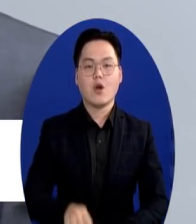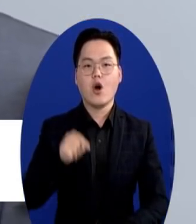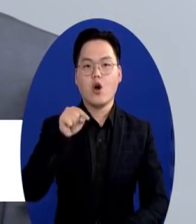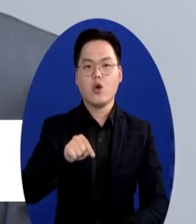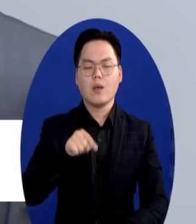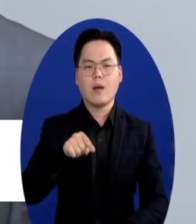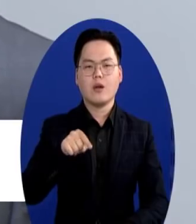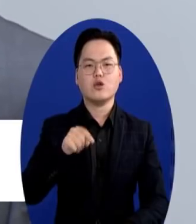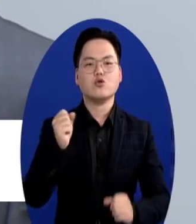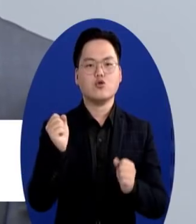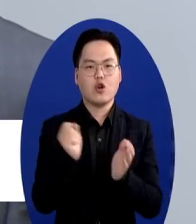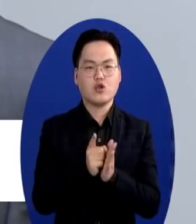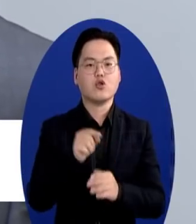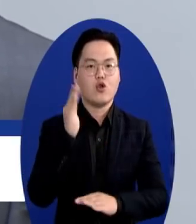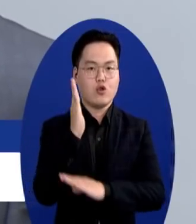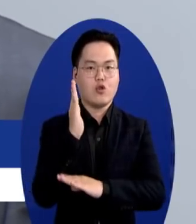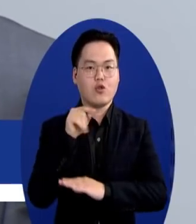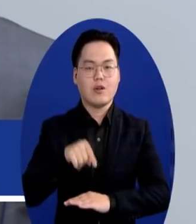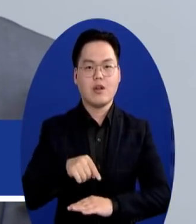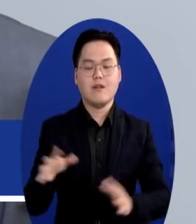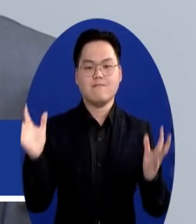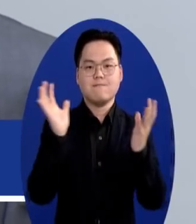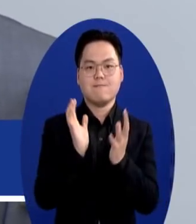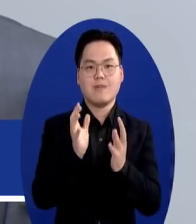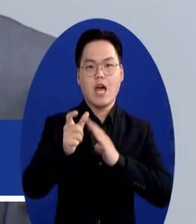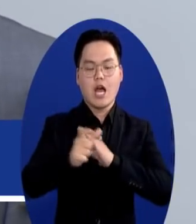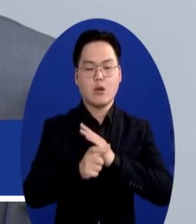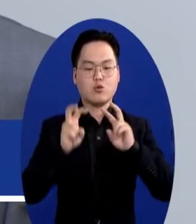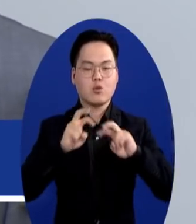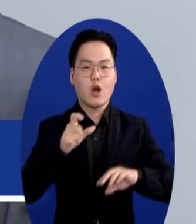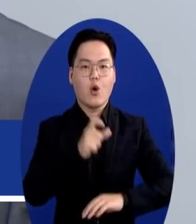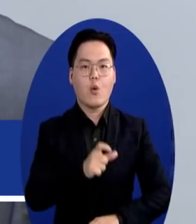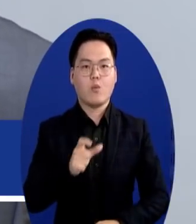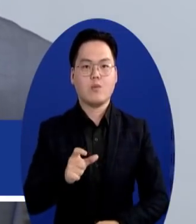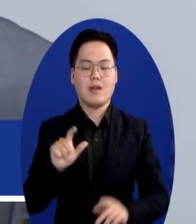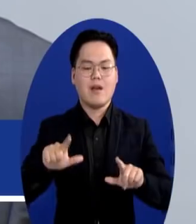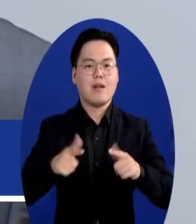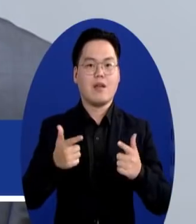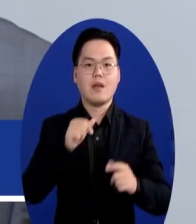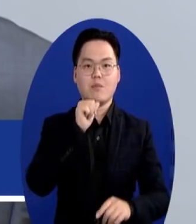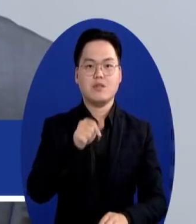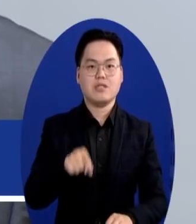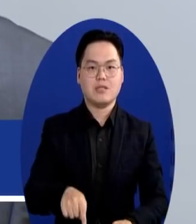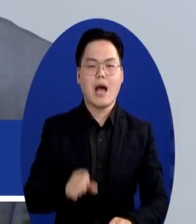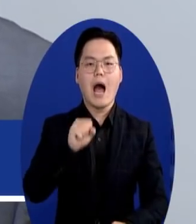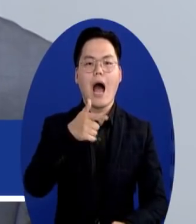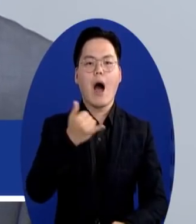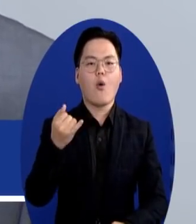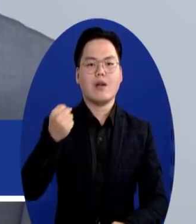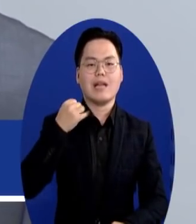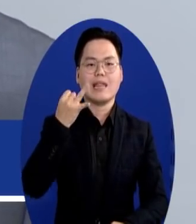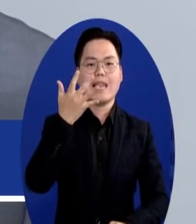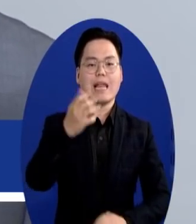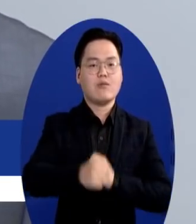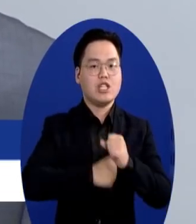Өнөөдөр маш чухал өдрөө. Энд цуглсан эрдэмтэн судлаачид нэг дор цугларсан нь гинти явдал биш. Бид агуу ялалтын 75 жилийн